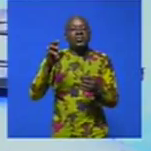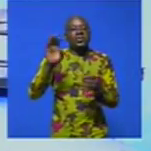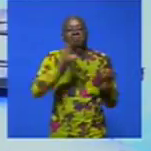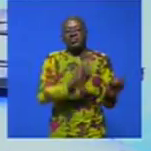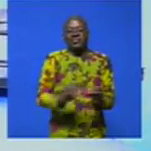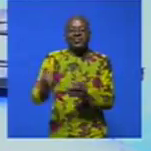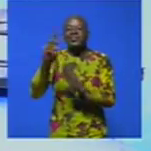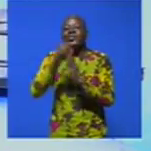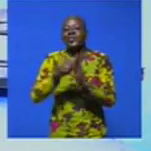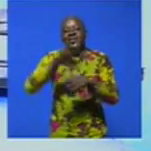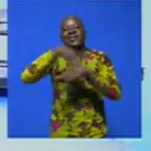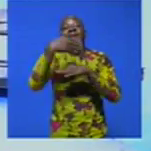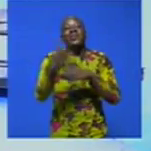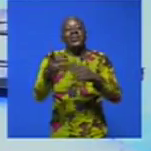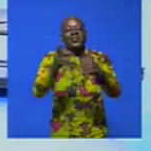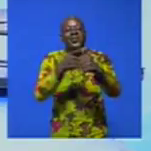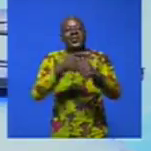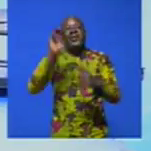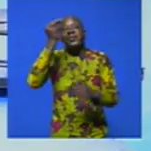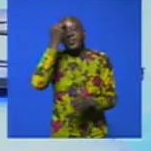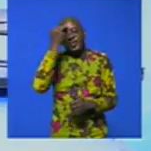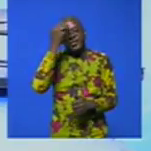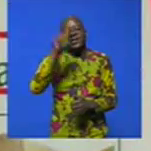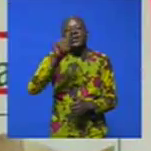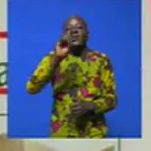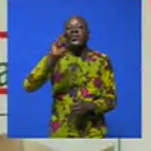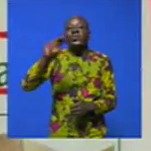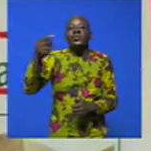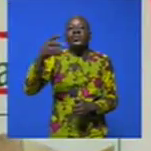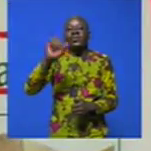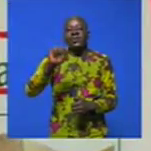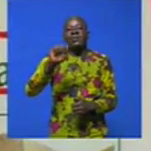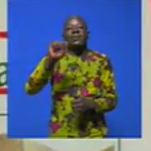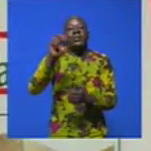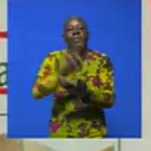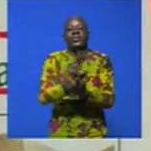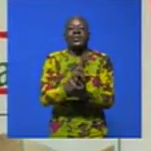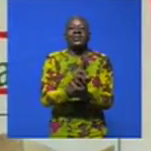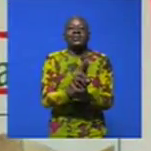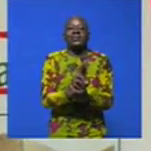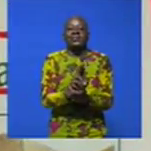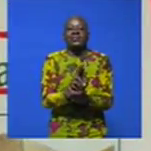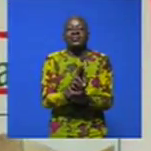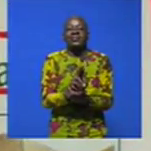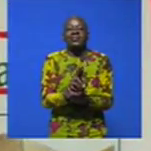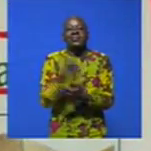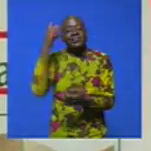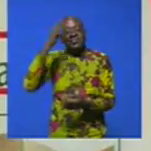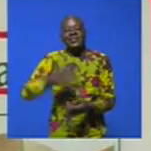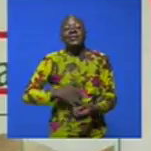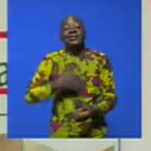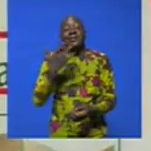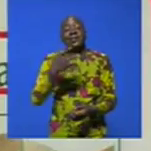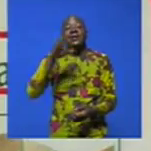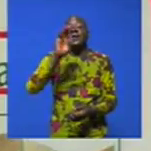l'émission du premier ministre houga abdoul rasmané en haut ça sent le roussi altafini nous au delà du